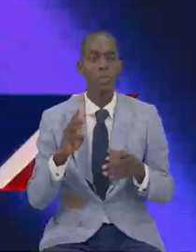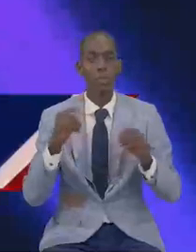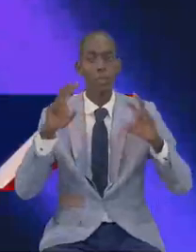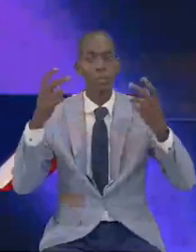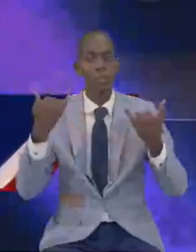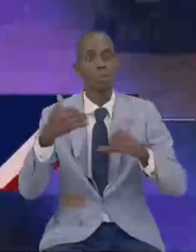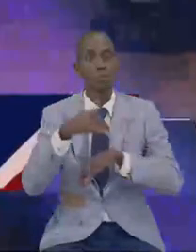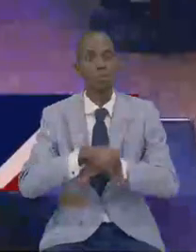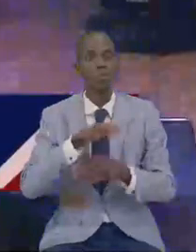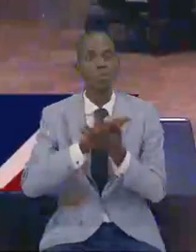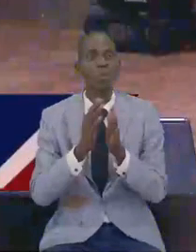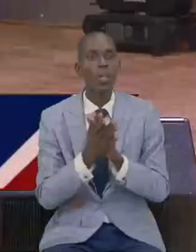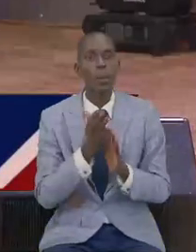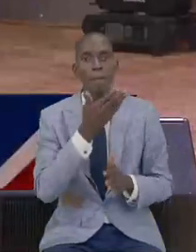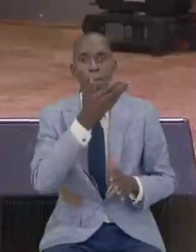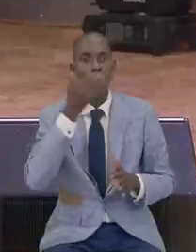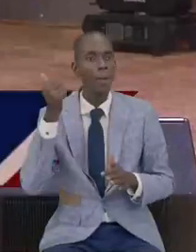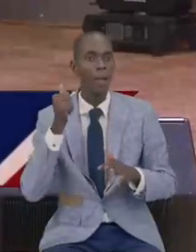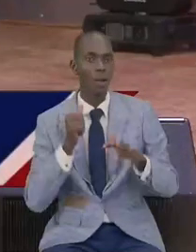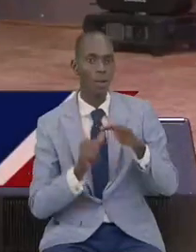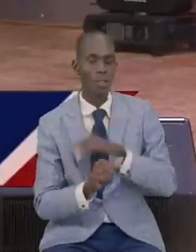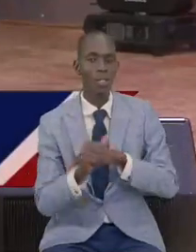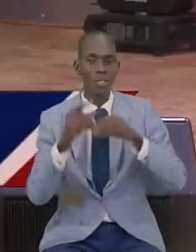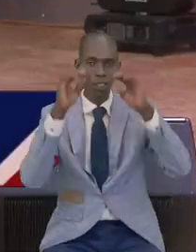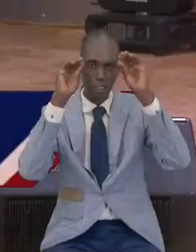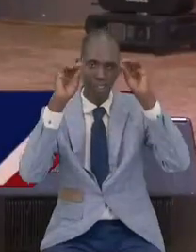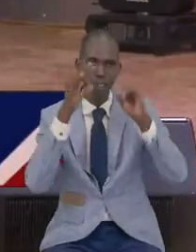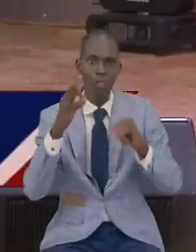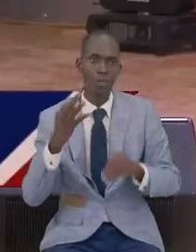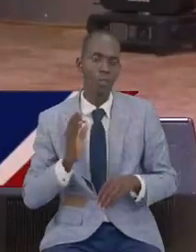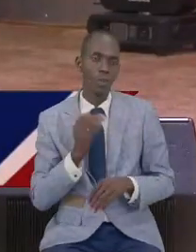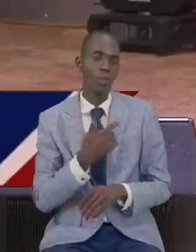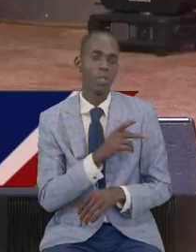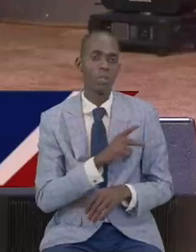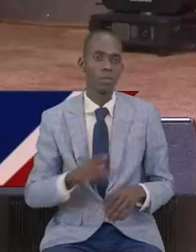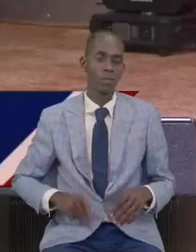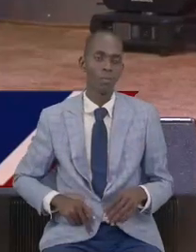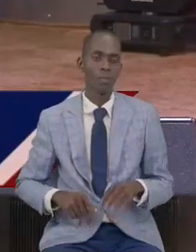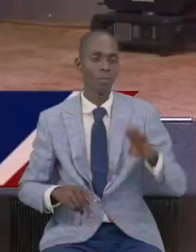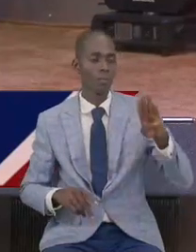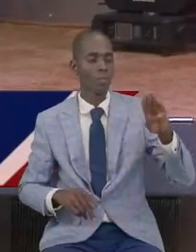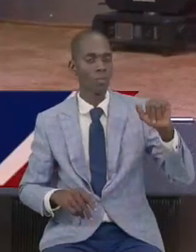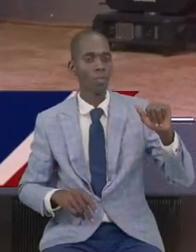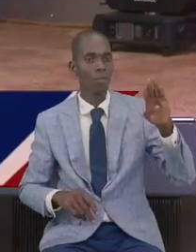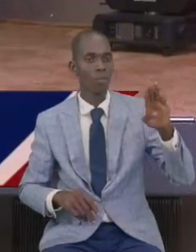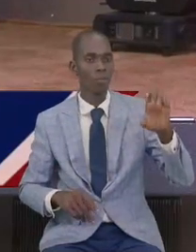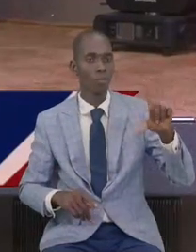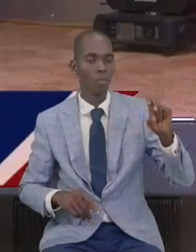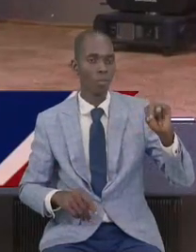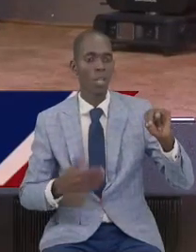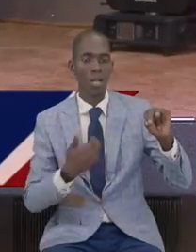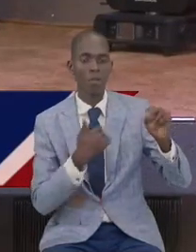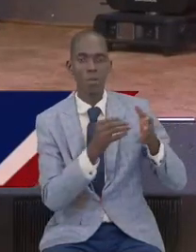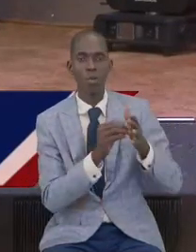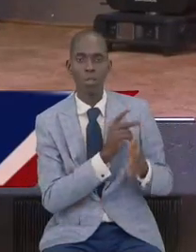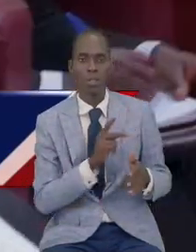ce soir, et c'est « Devenir meilleur sous l'enseignement de notre roi ». Babylone avait